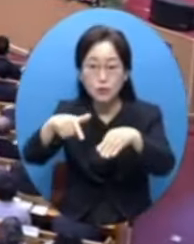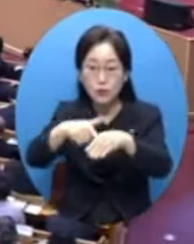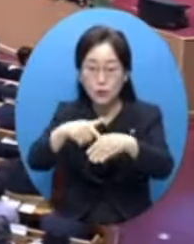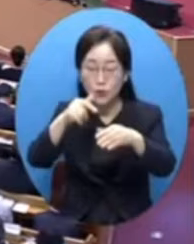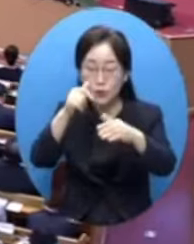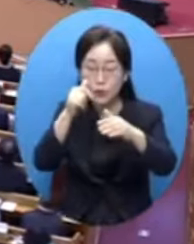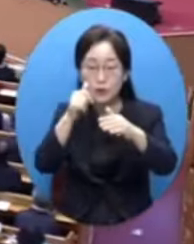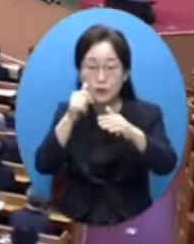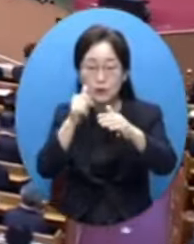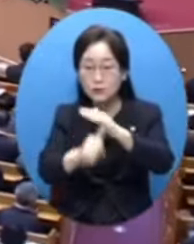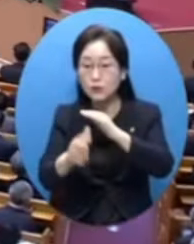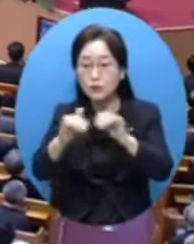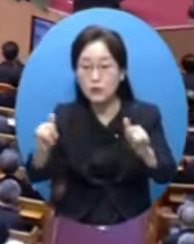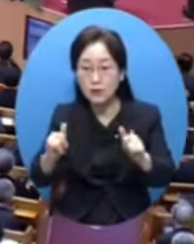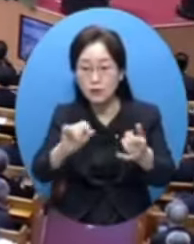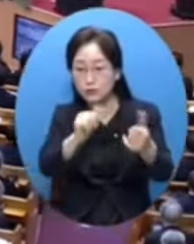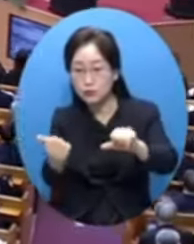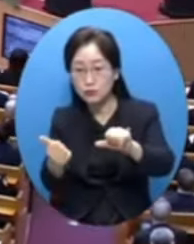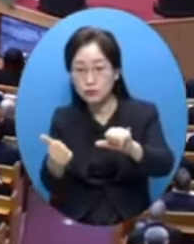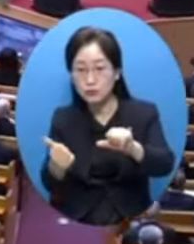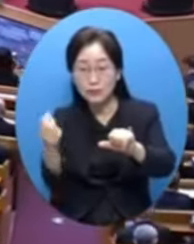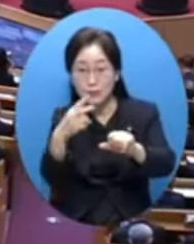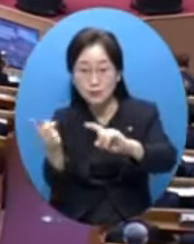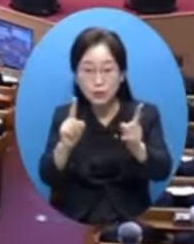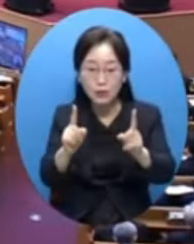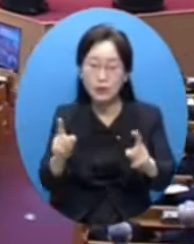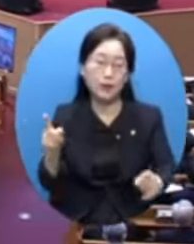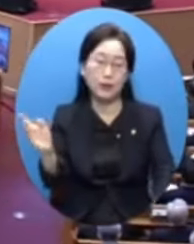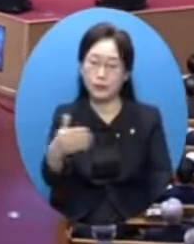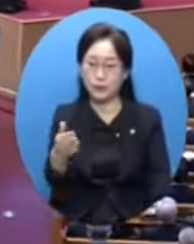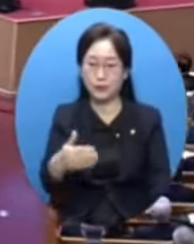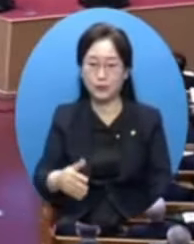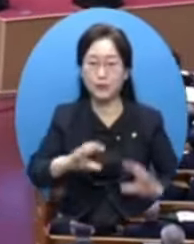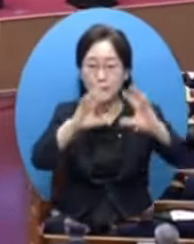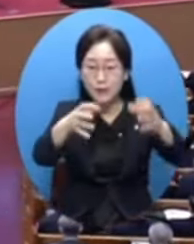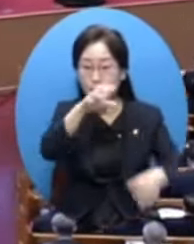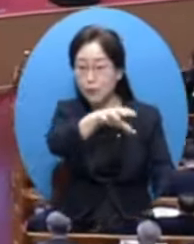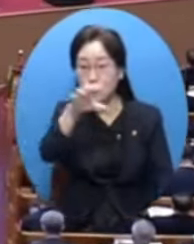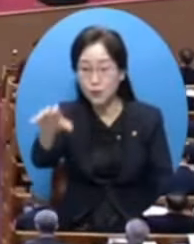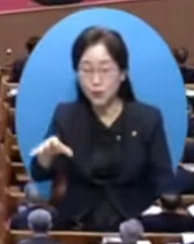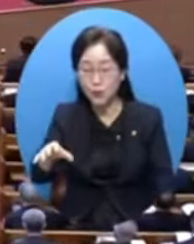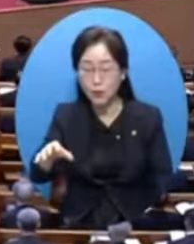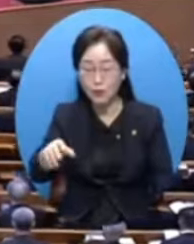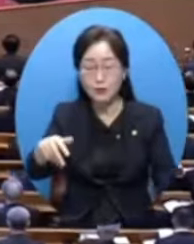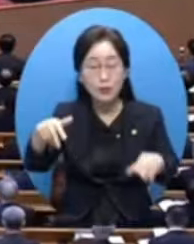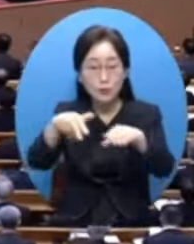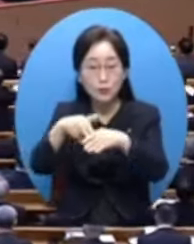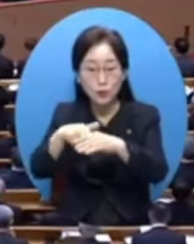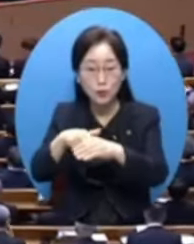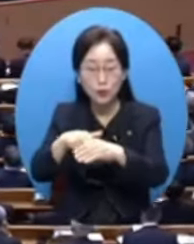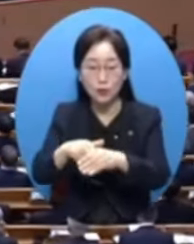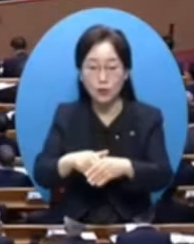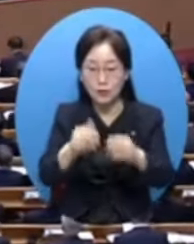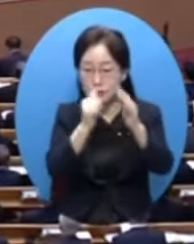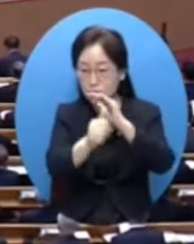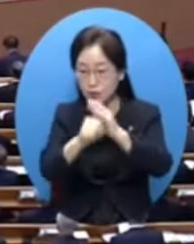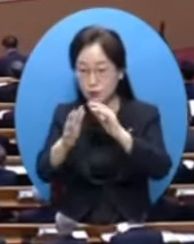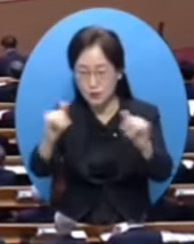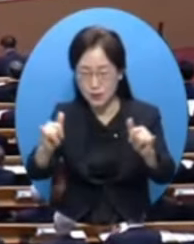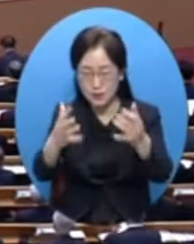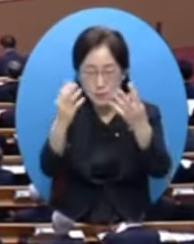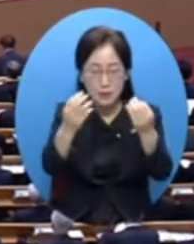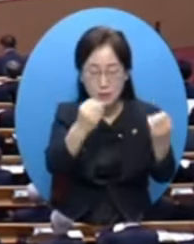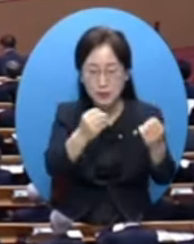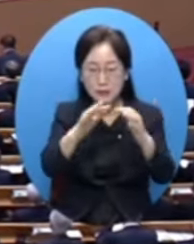이후 부활에 이르지 못했습니다. 세계 곳곳에 종교 지도자의 무덤이 있어서 수많은 종교인들이